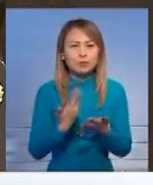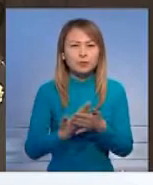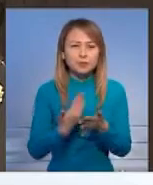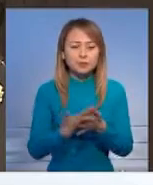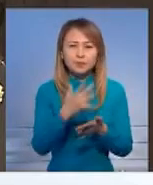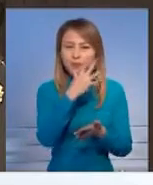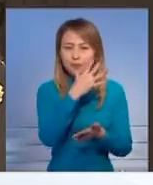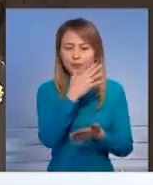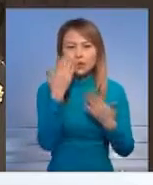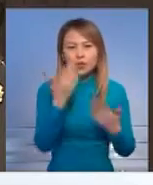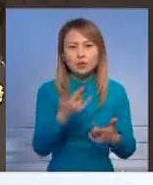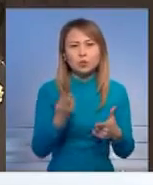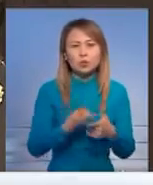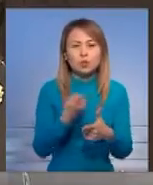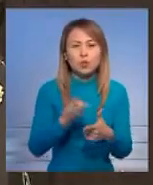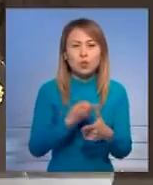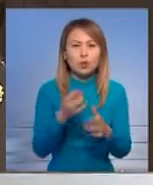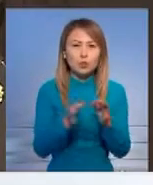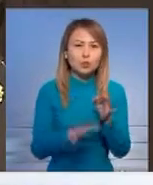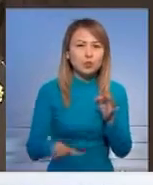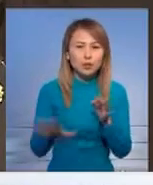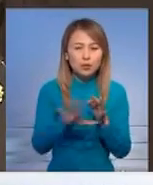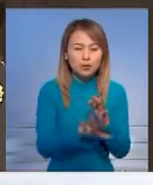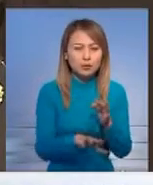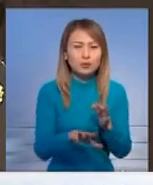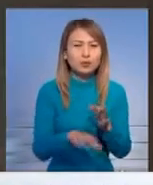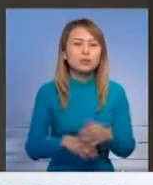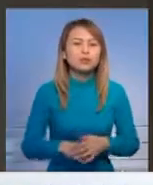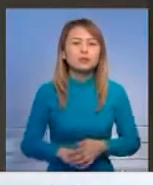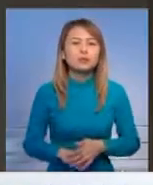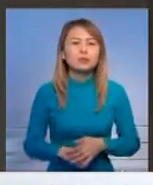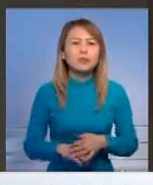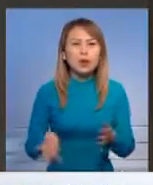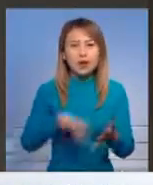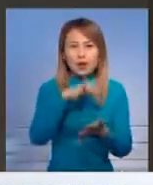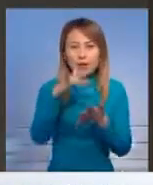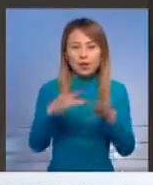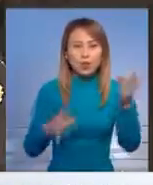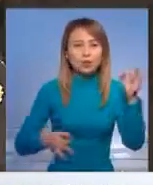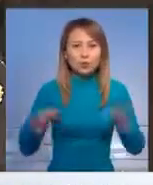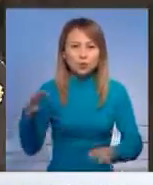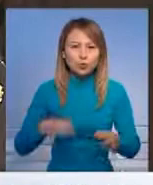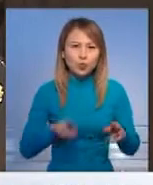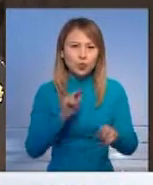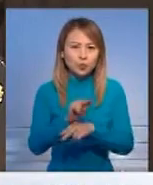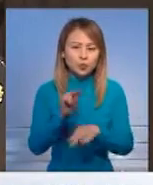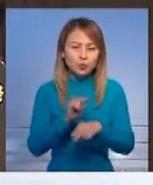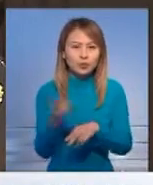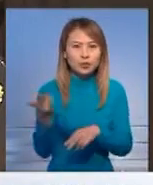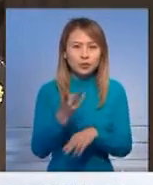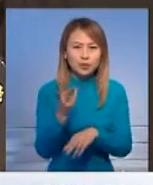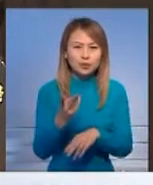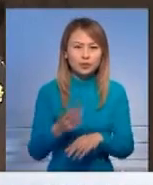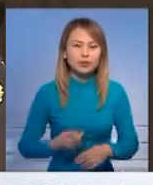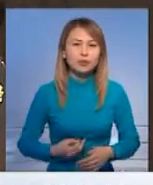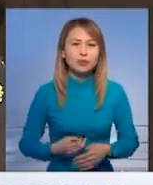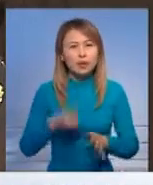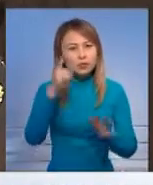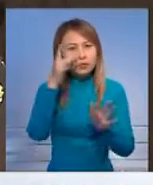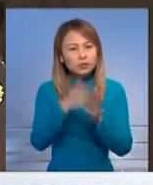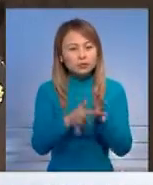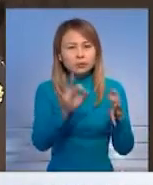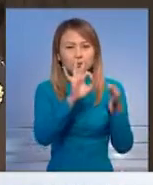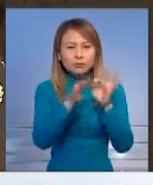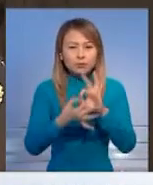уақыт бізге мынау аудандық, әсіресе аудандық, қалалық судьялар үйретуіміз керек. Мынау түсіндіру